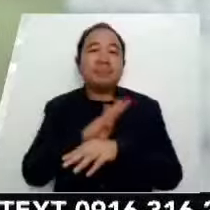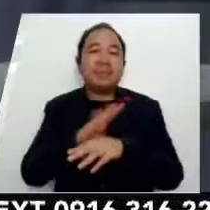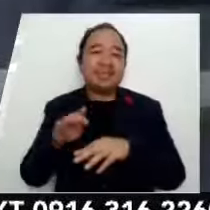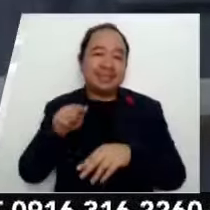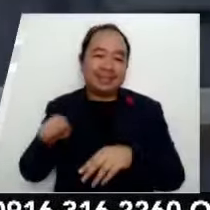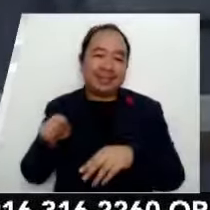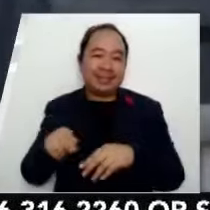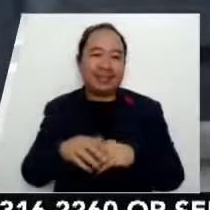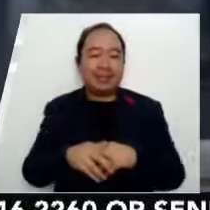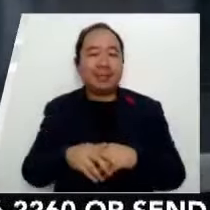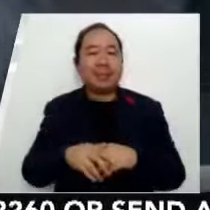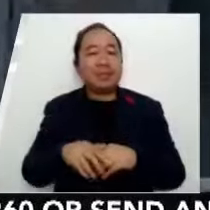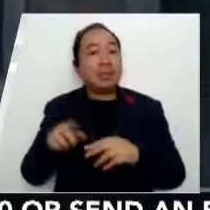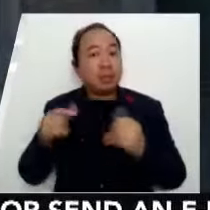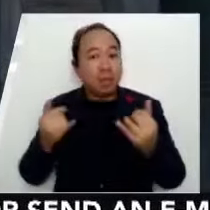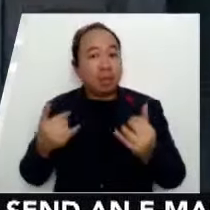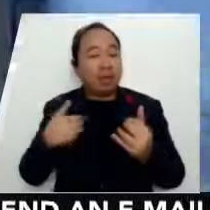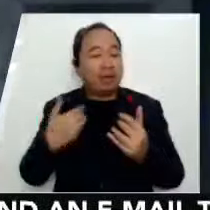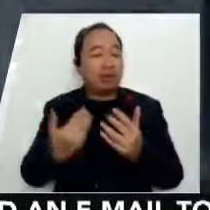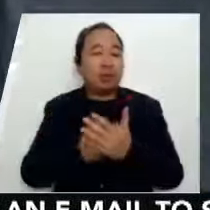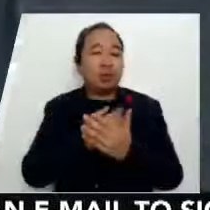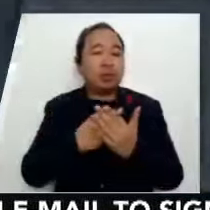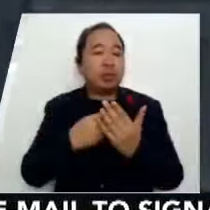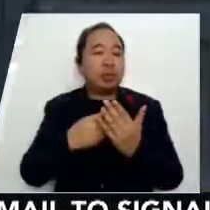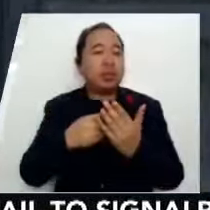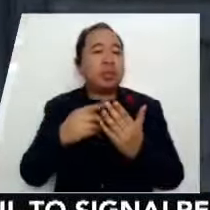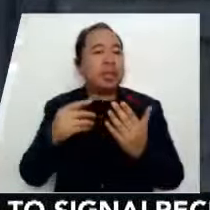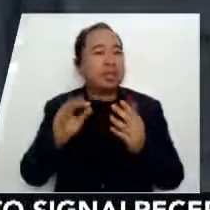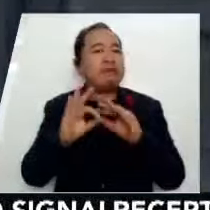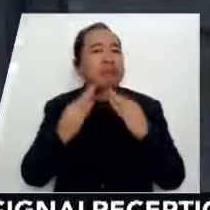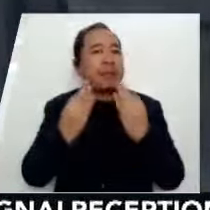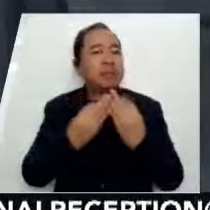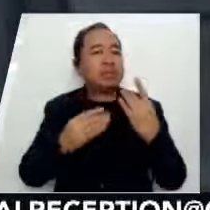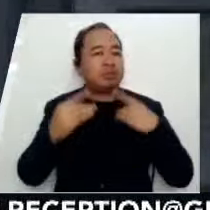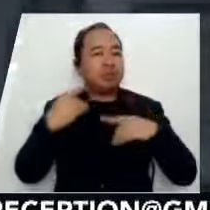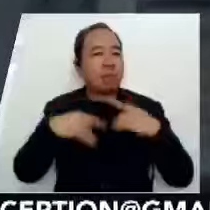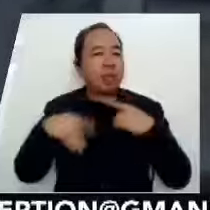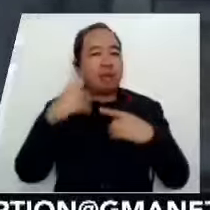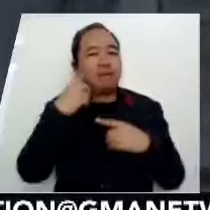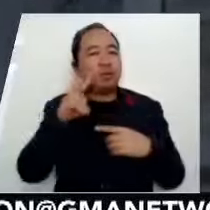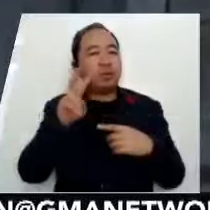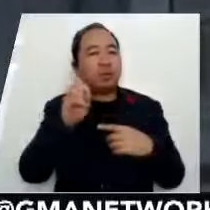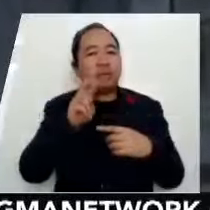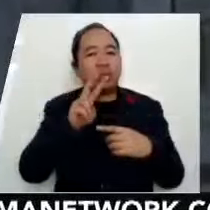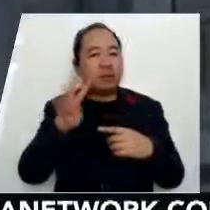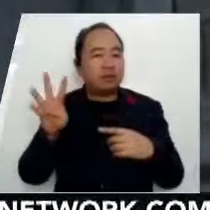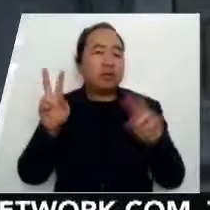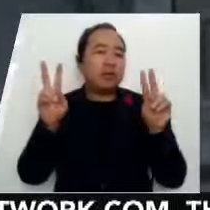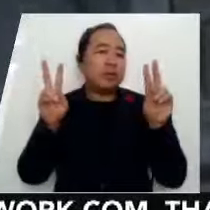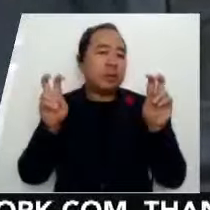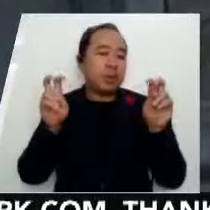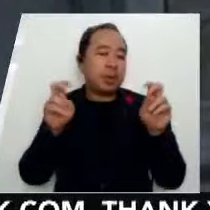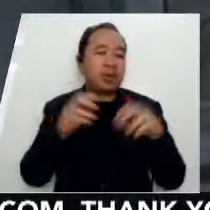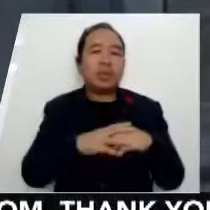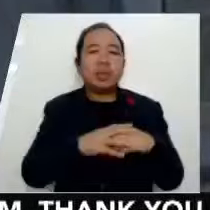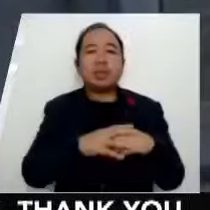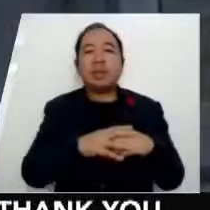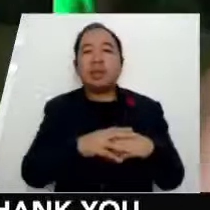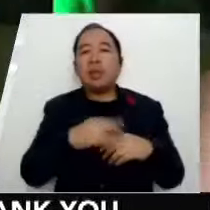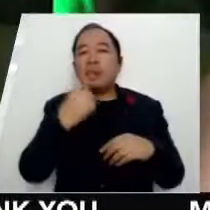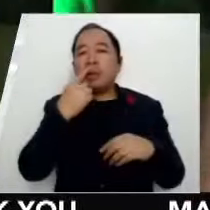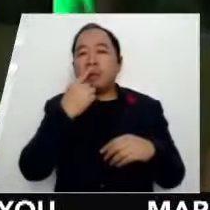upcoming capuso biggest family drama of 2024 na pulang araw ang ibang-iba